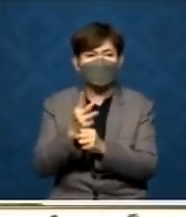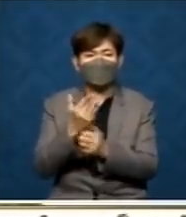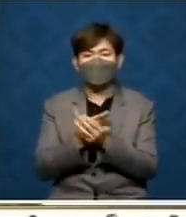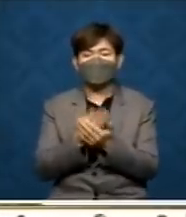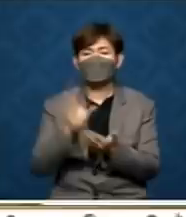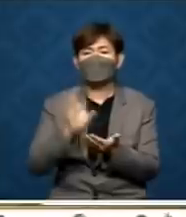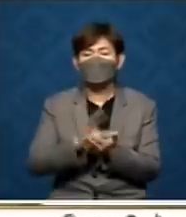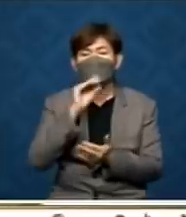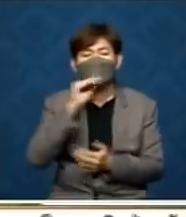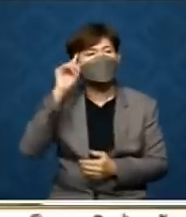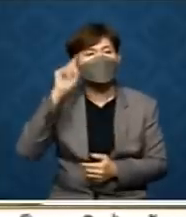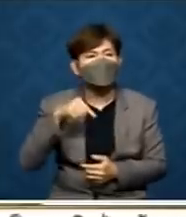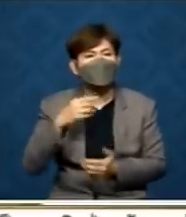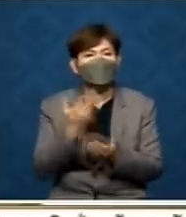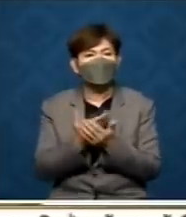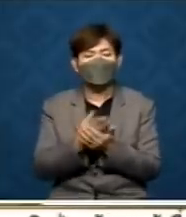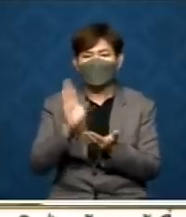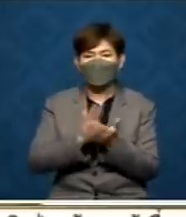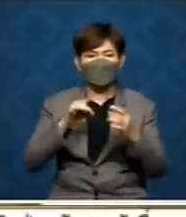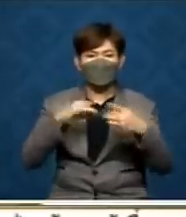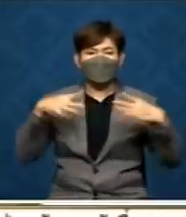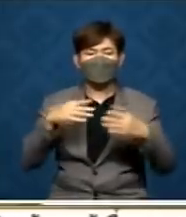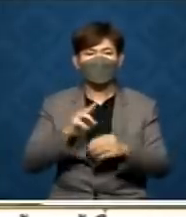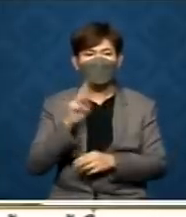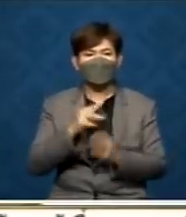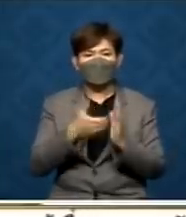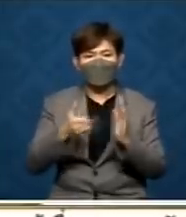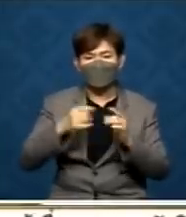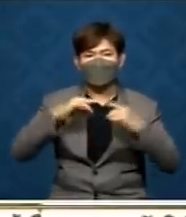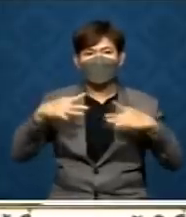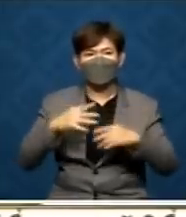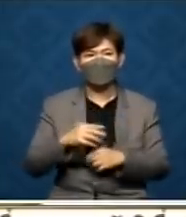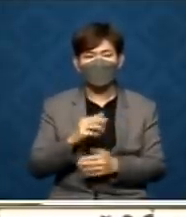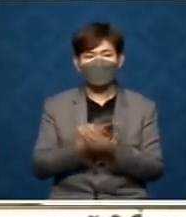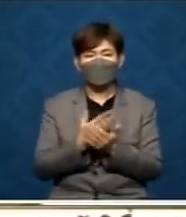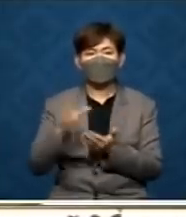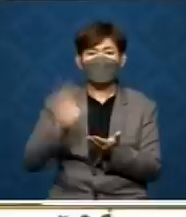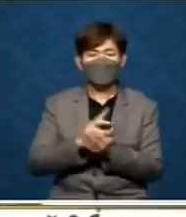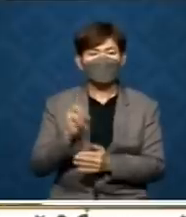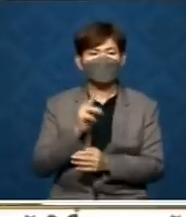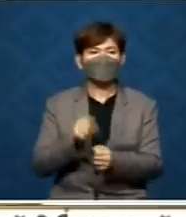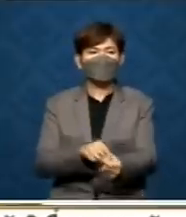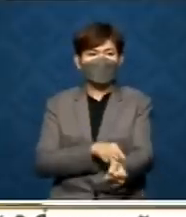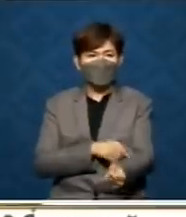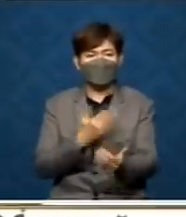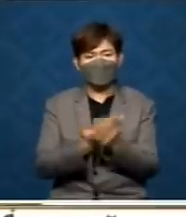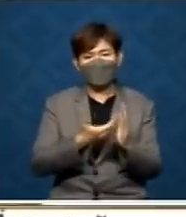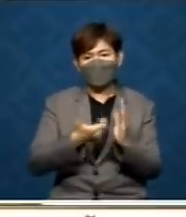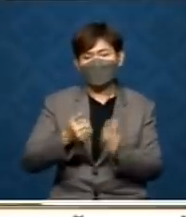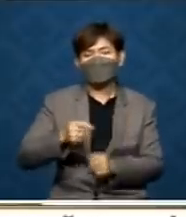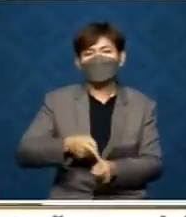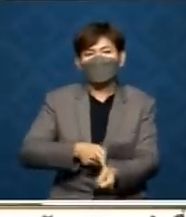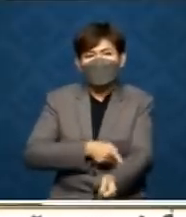เป็นและสงบไม่ตรงจุดใช้งบไม่เป็นพอมีงบมาแล้วใช้ช้าๆขอเบิกจ่ายช้า